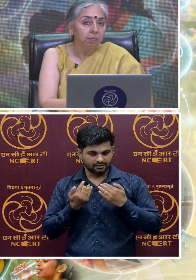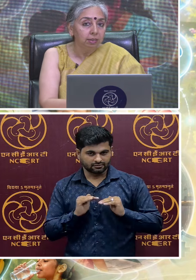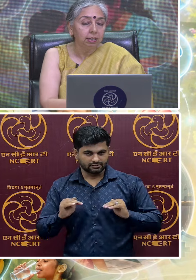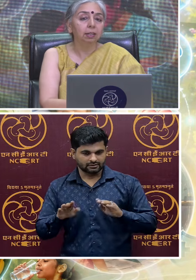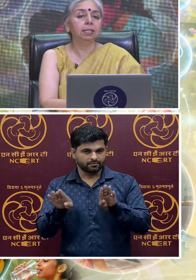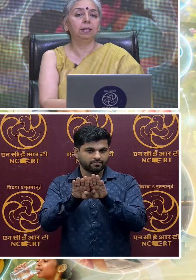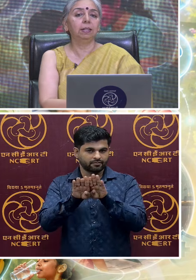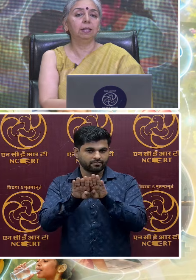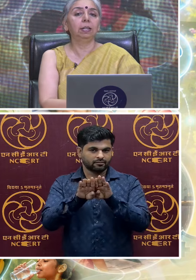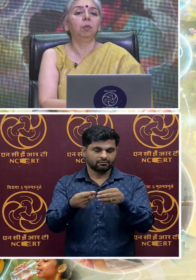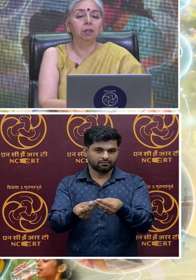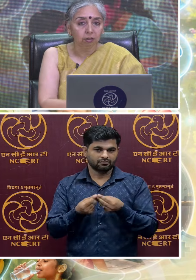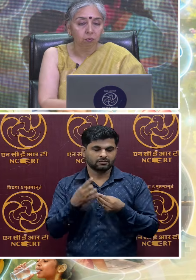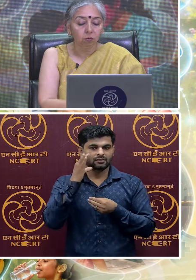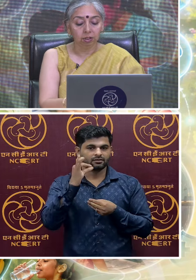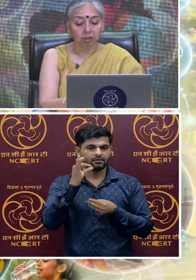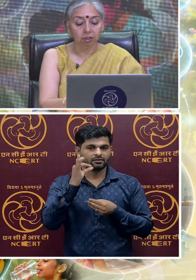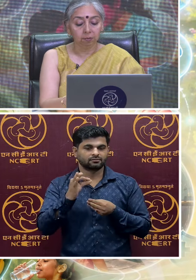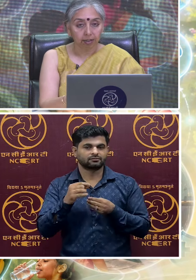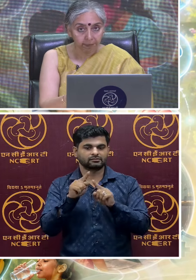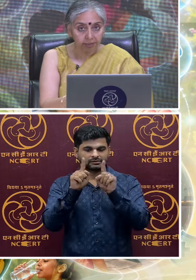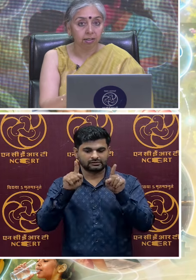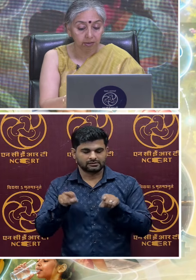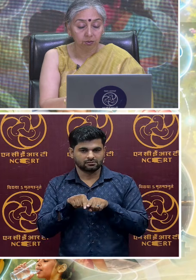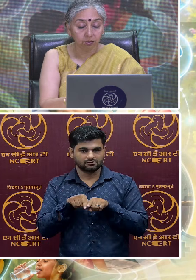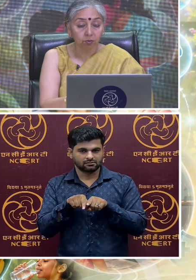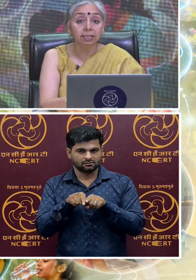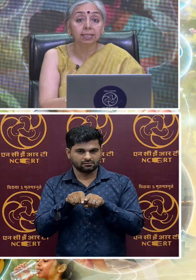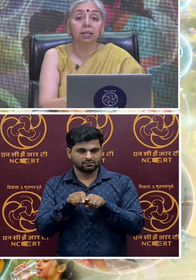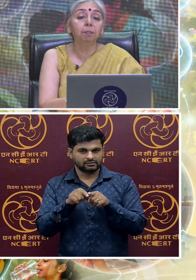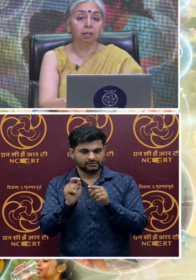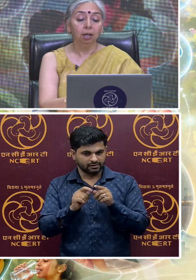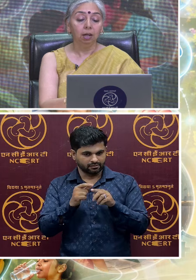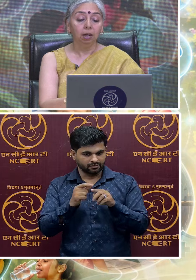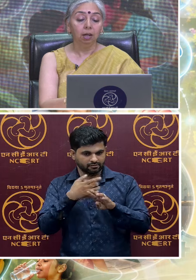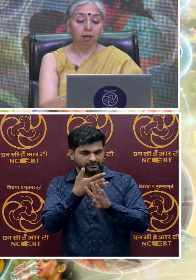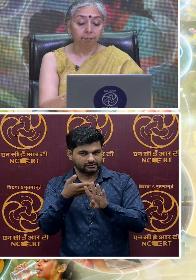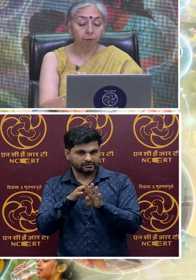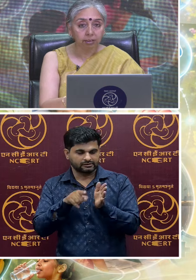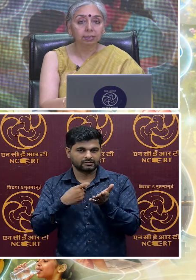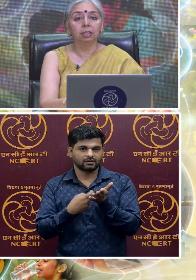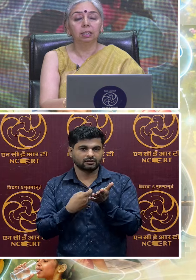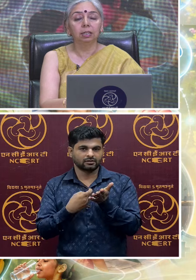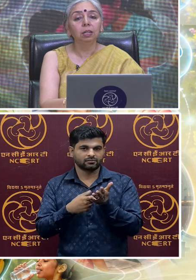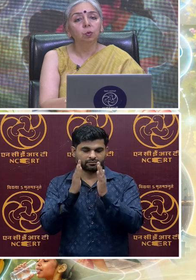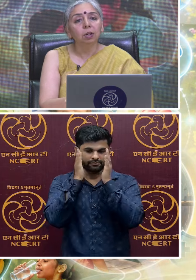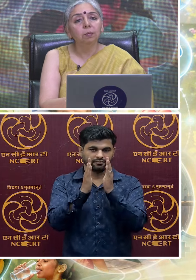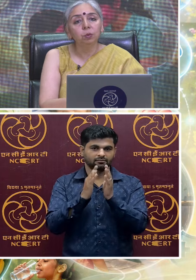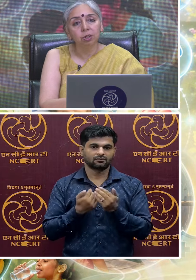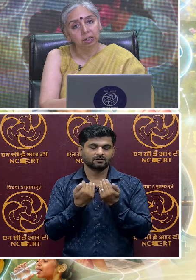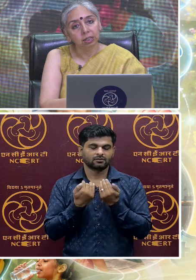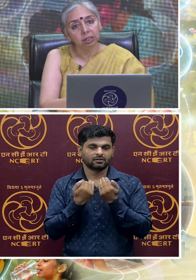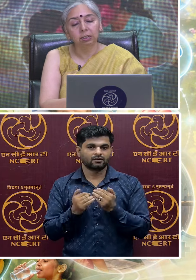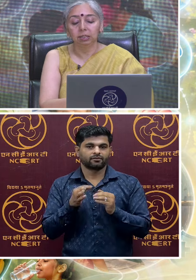window हमें मिलती है, it's a very important window. और अगर हम अपनी strategies को इस time पे focus करें तो